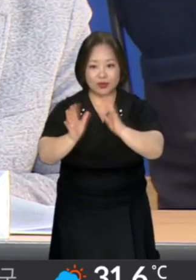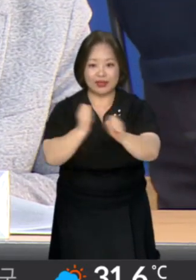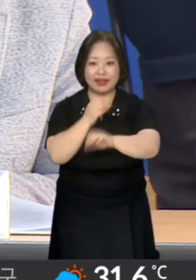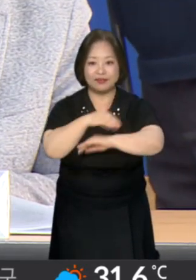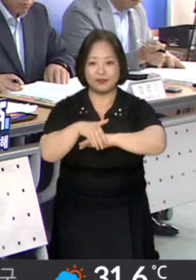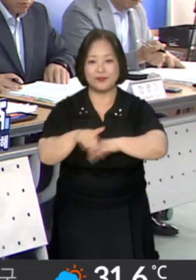예정입니다